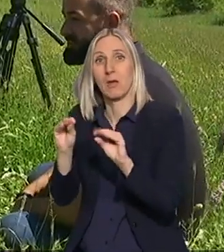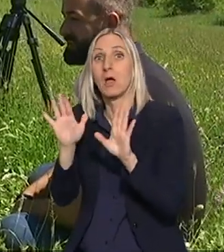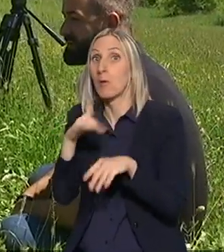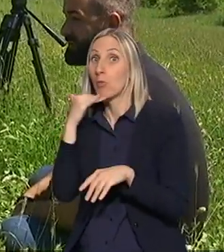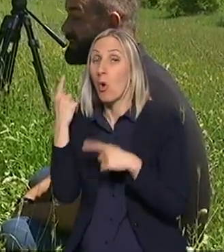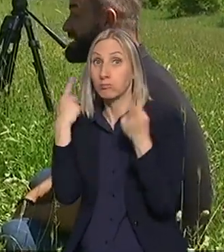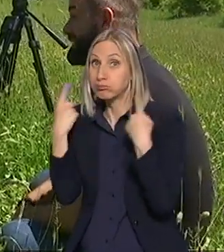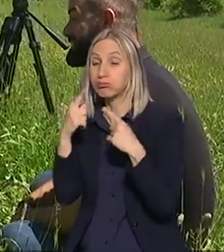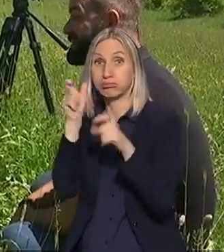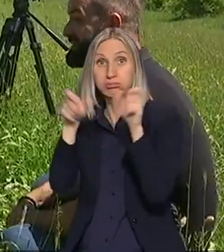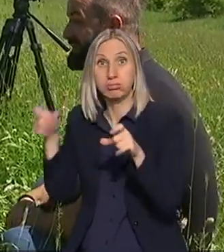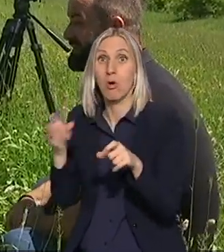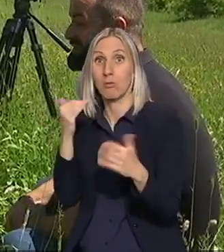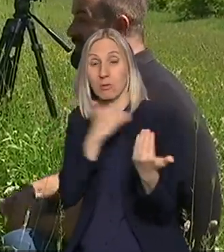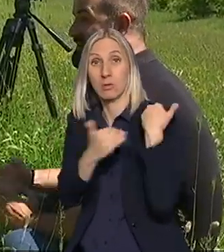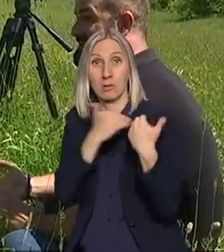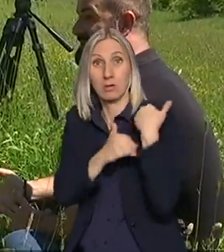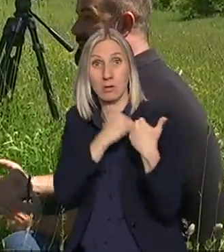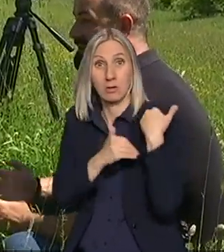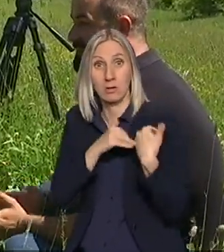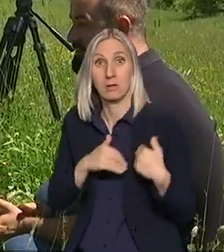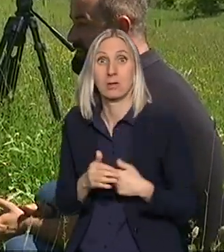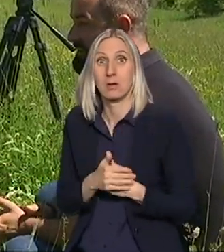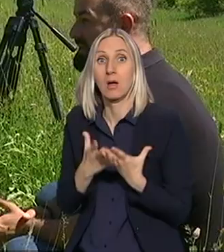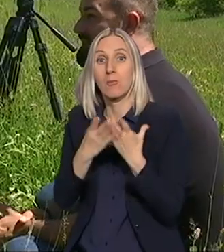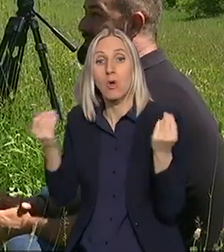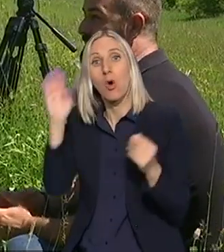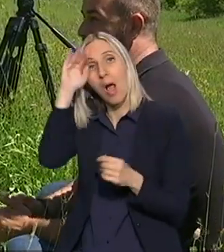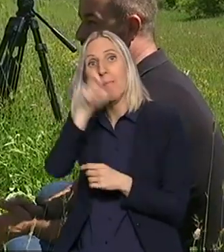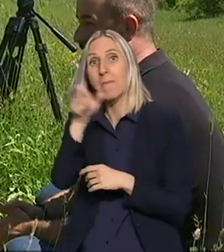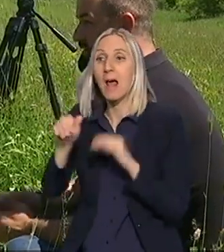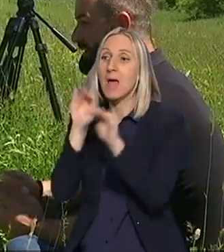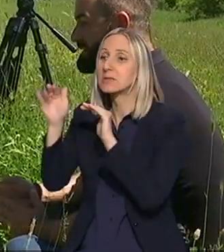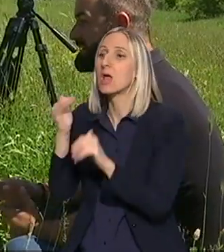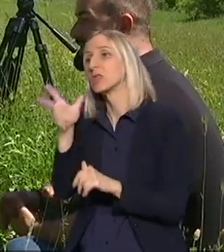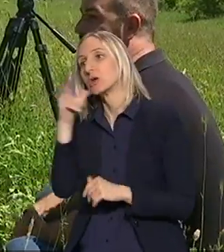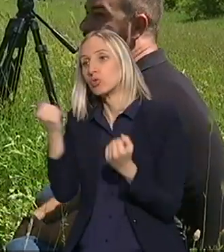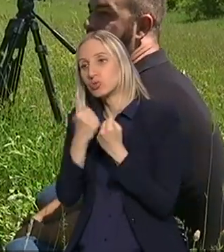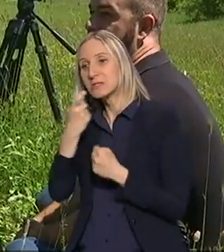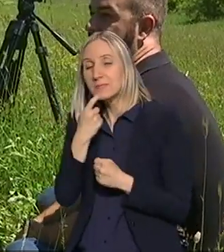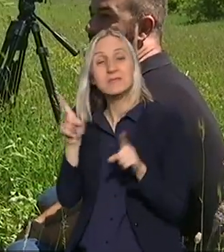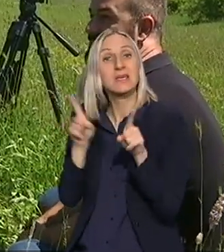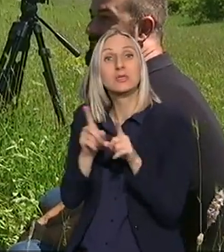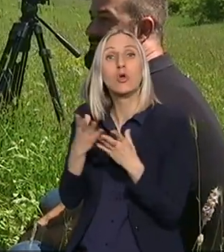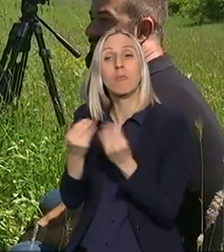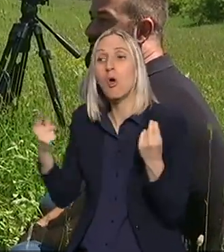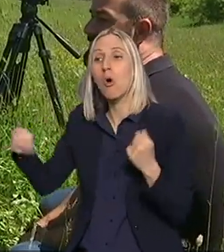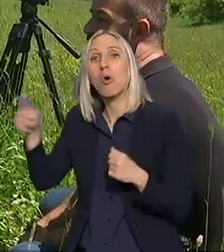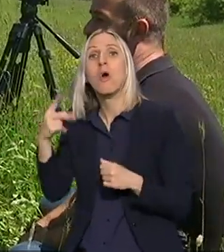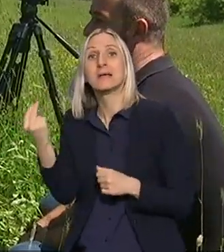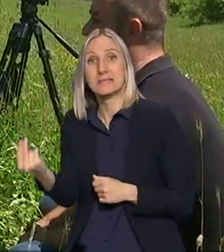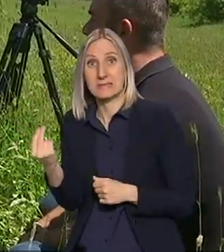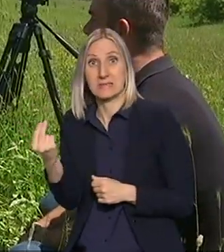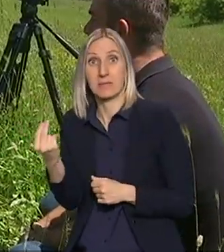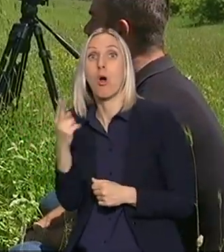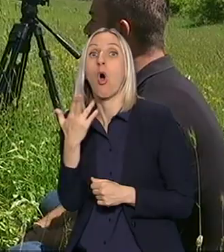broj zainteresovanih i sa jedne i sa druge strane. Znači, Albanci se prijavljaju da uče srpski i Srbi se prijavljaju da uče albanski. Tako da to je još jedan